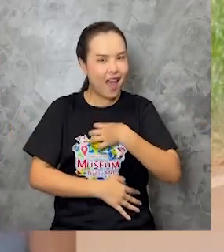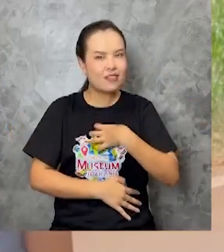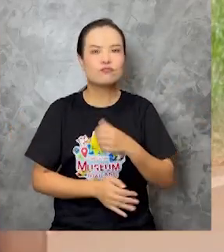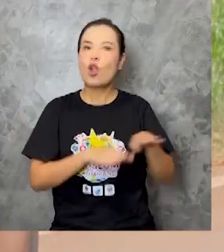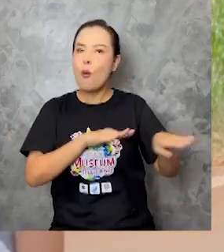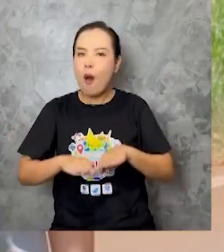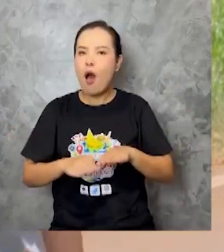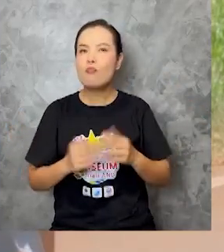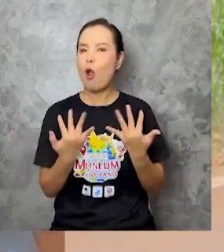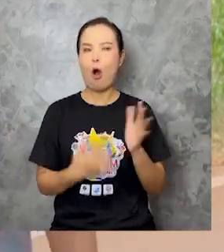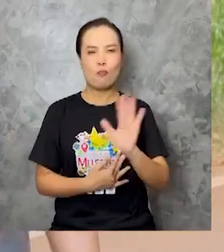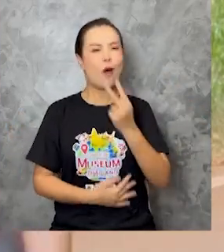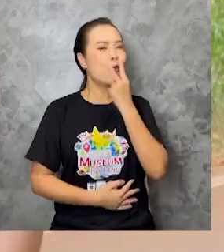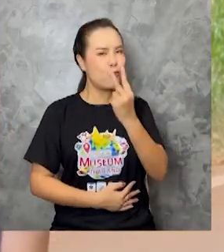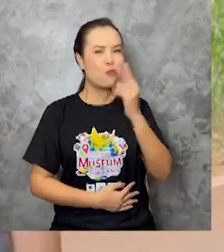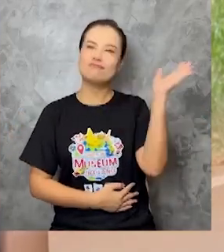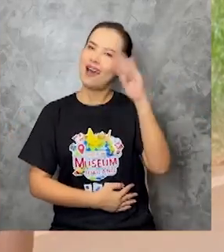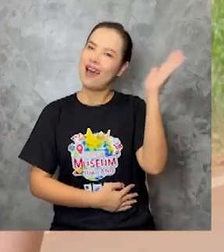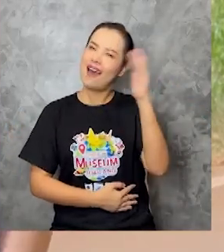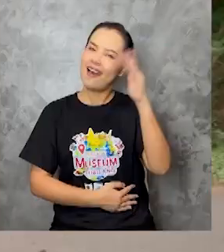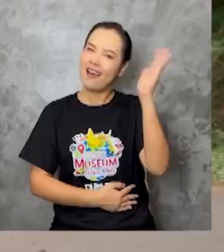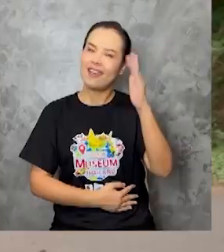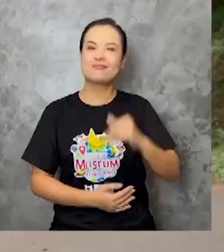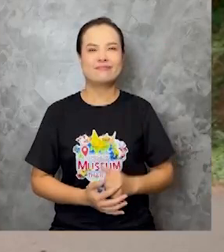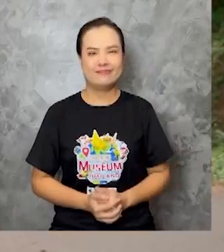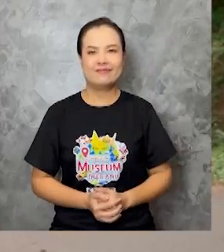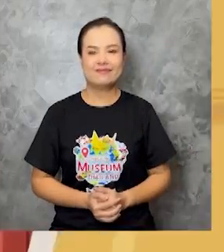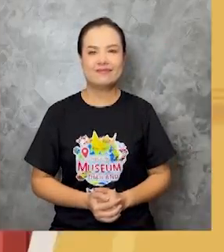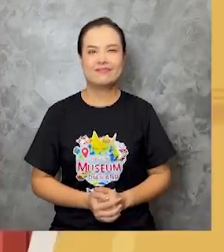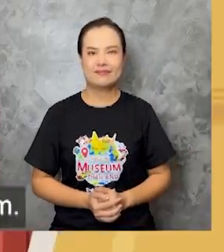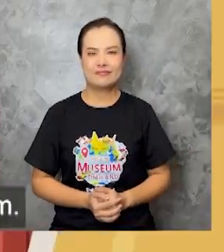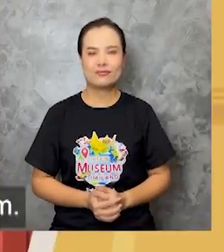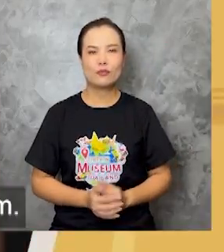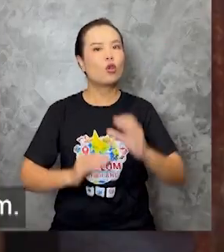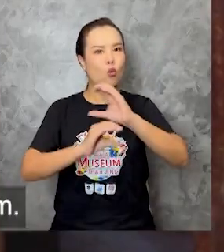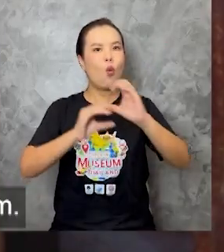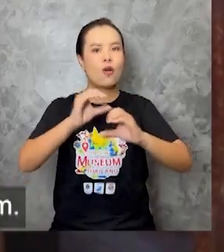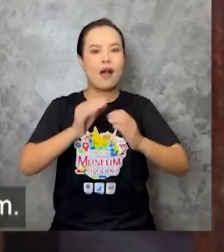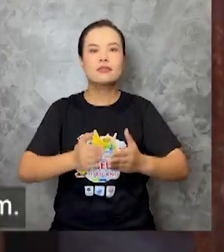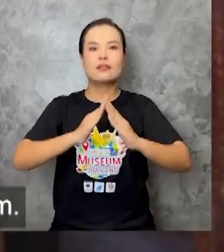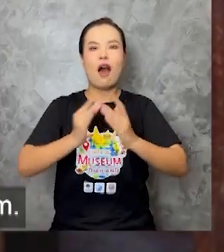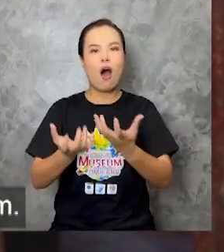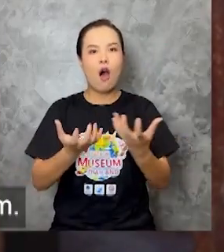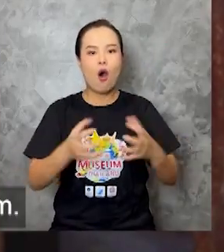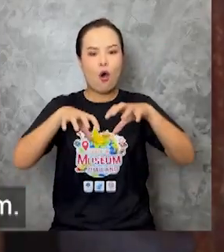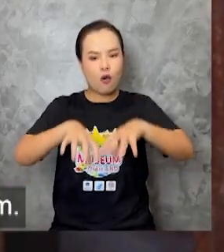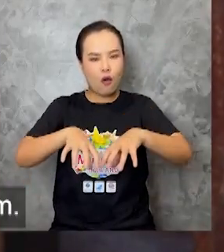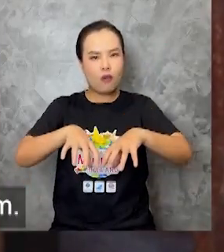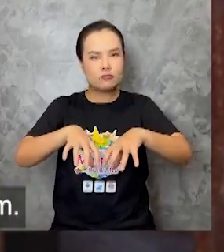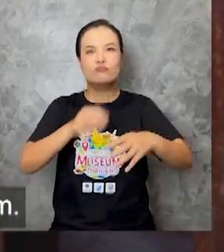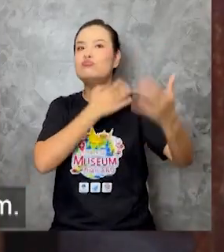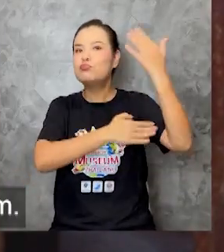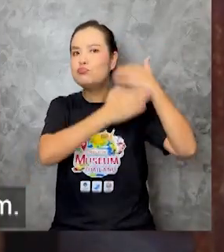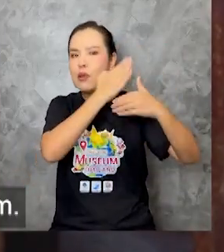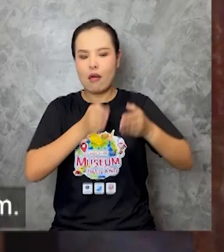ดูค่ะ ถ้างั้นพร้อมแล้วอย่ารอช้าไปดูกันเลยไป ทางกรมศิลปากรมีโครงการที่จะจัดตั้งพิพิธภัณ